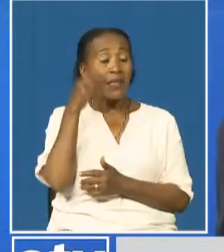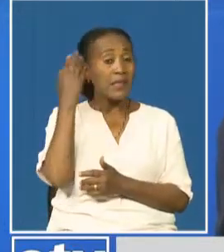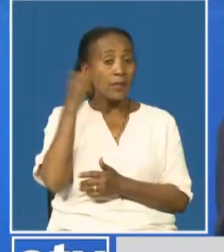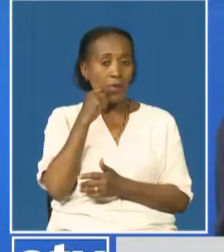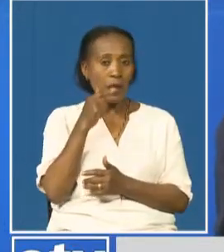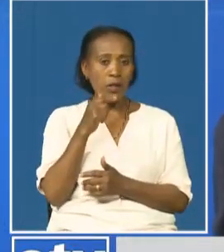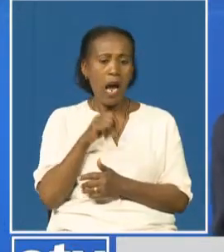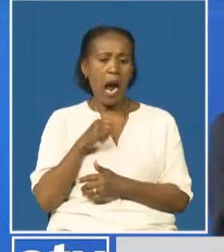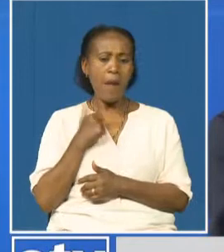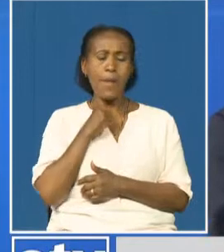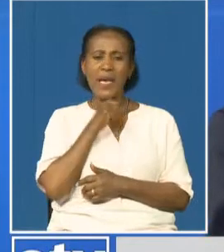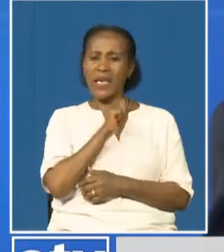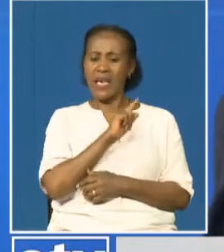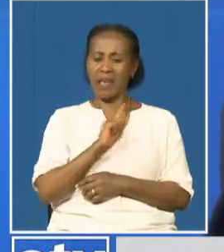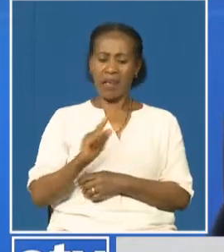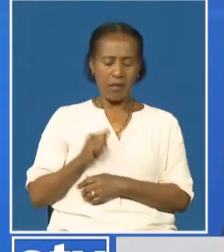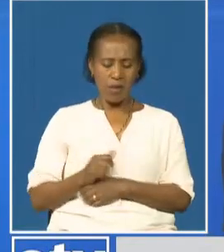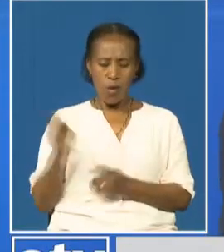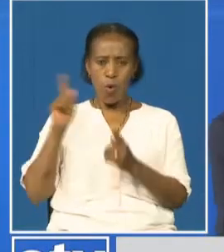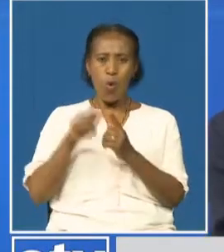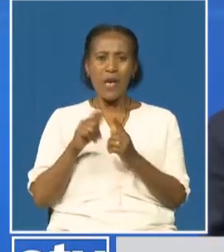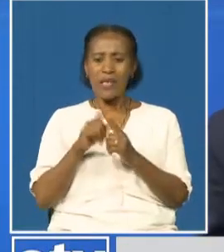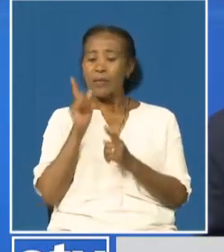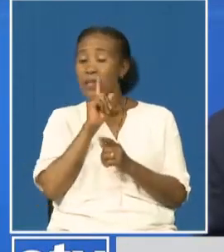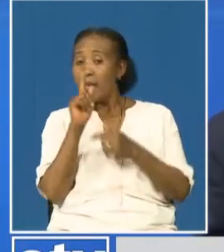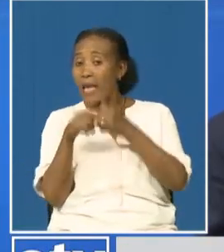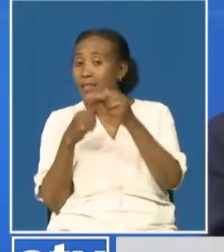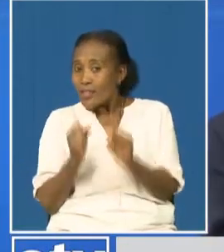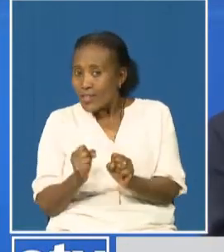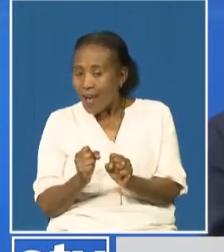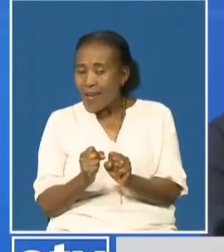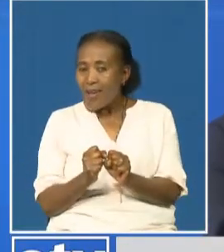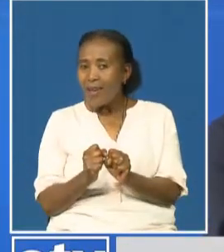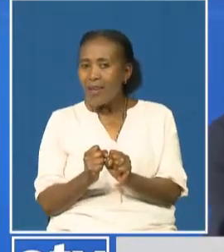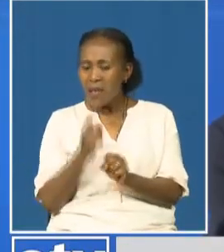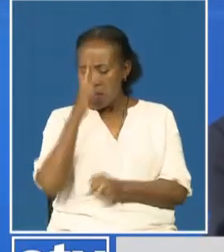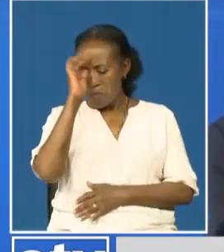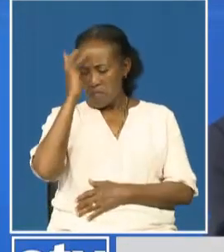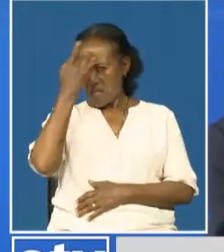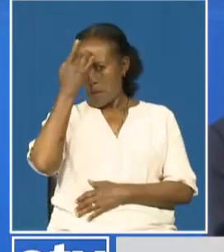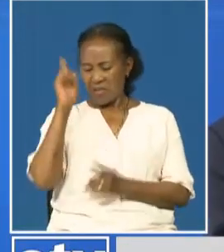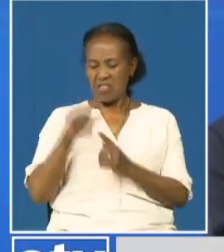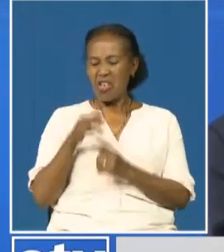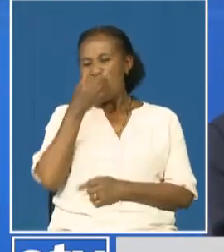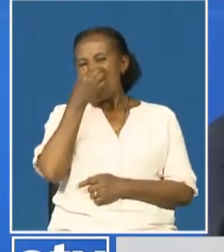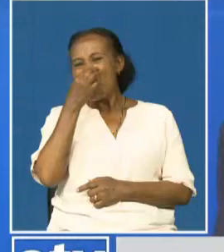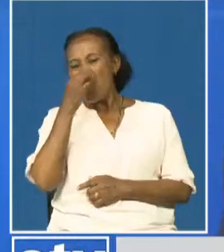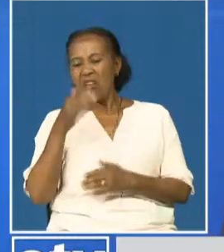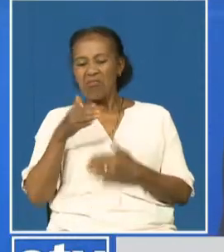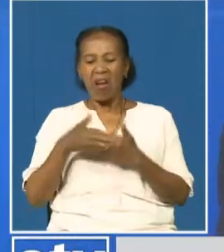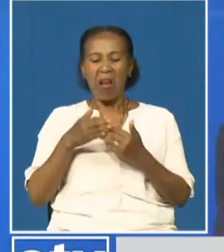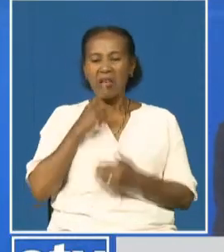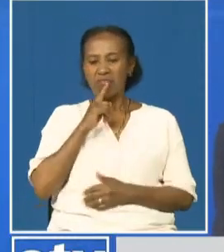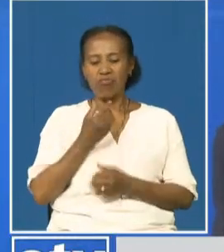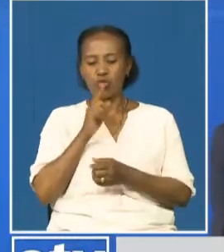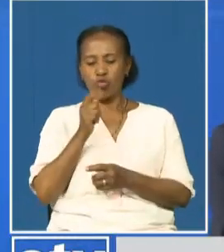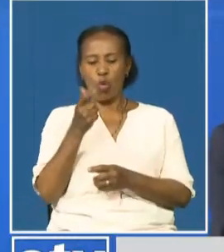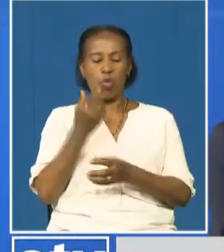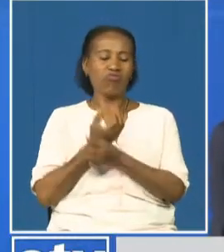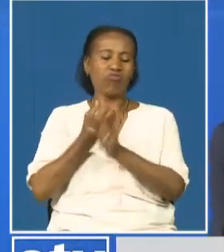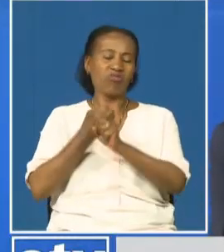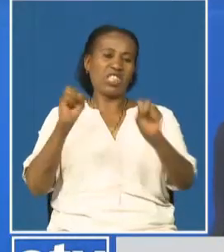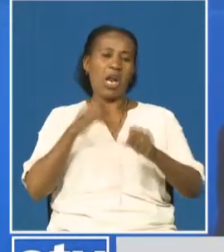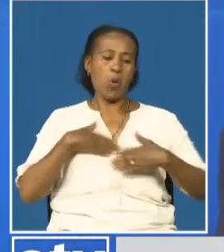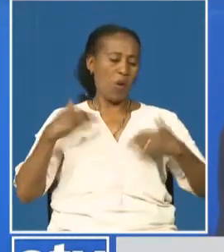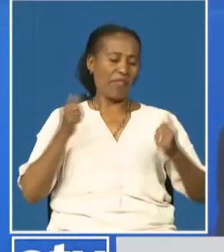ያ የበገሬነቱ ስሜት ምን ወደ ምን ሊያስከዳቸው ይችላል ብታመምም እንደ ጉንፋን ቀላል ነው ቶሎ ድናለው ወጣት ነኝ